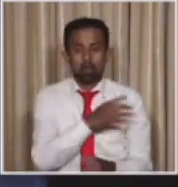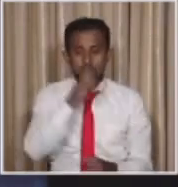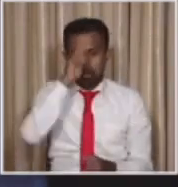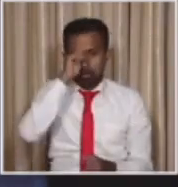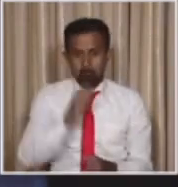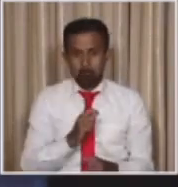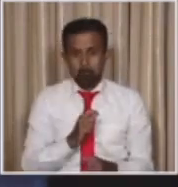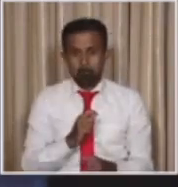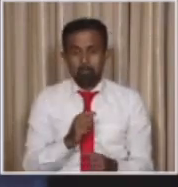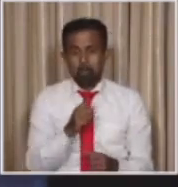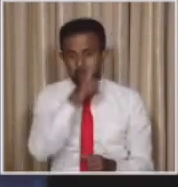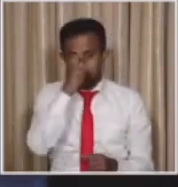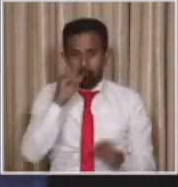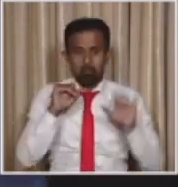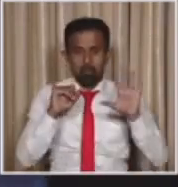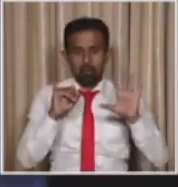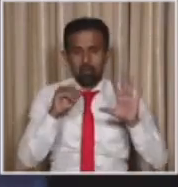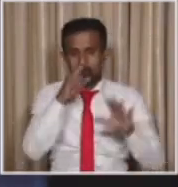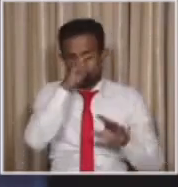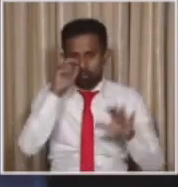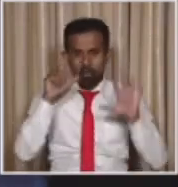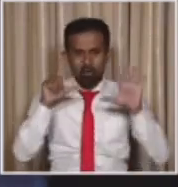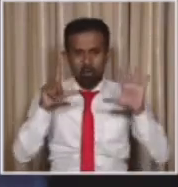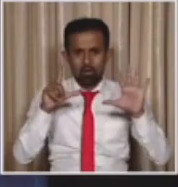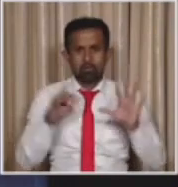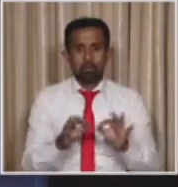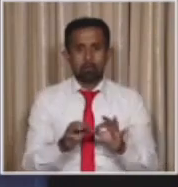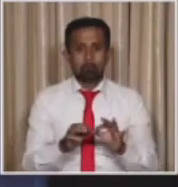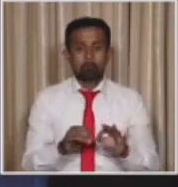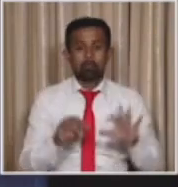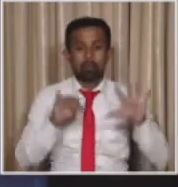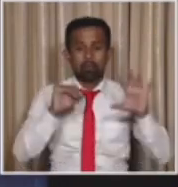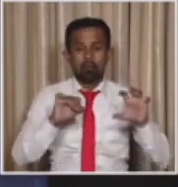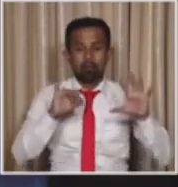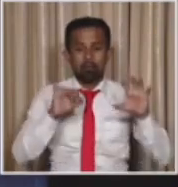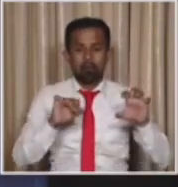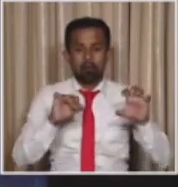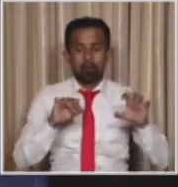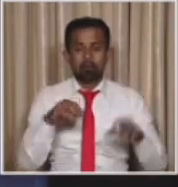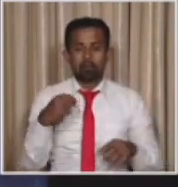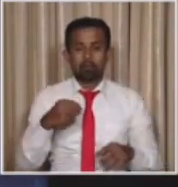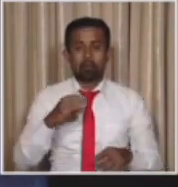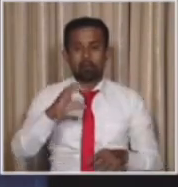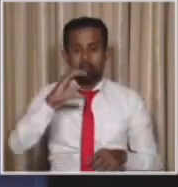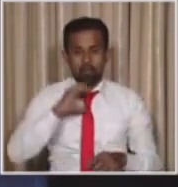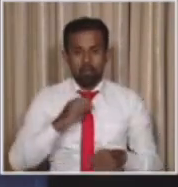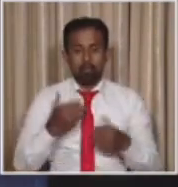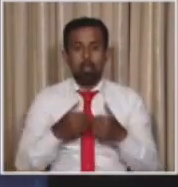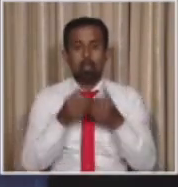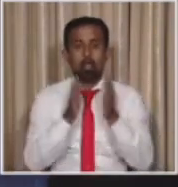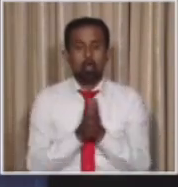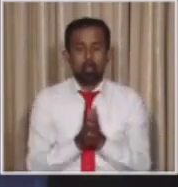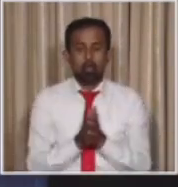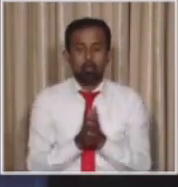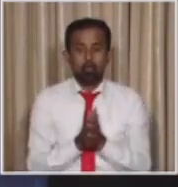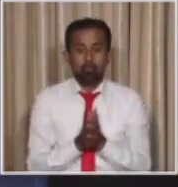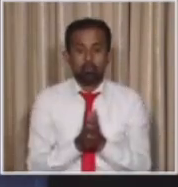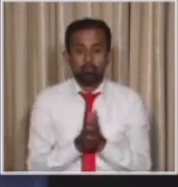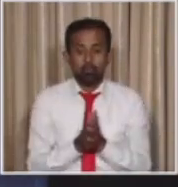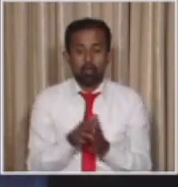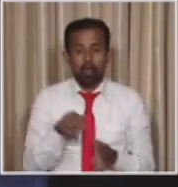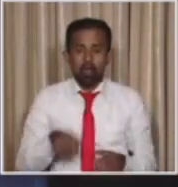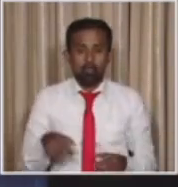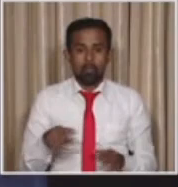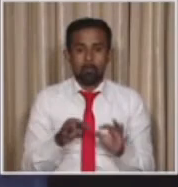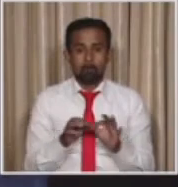මහත්තයර මාස 6ක් 7ක් ඇතුළත බිලියන 6000කට ණය ගන්න සිදුනා. මේ ඔක්කොම එකතු වෙලා ගරු සභාපතිතුමනි අද